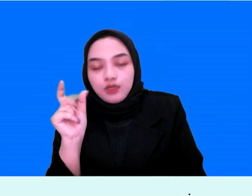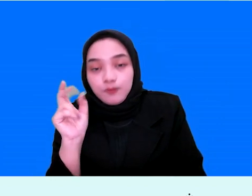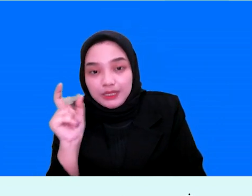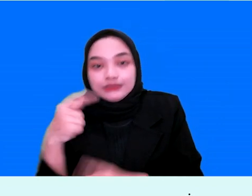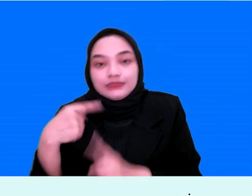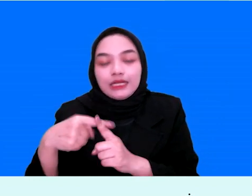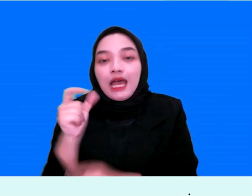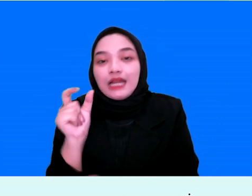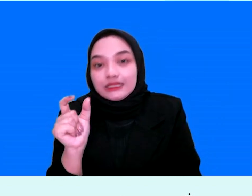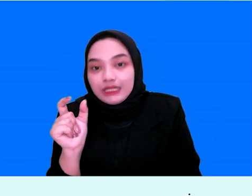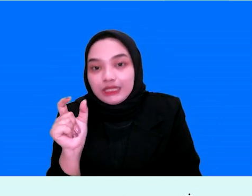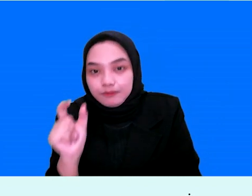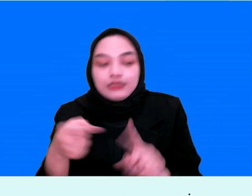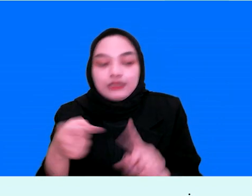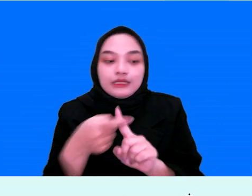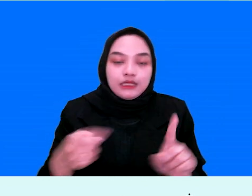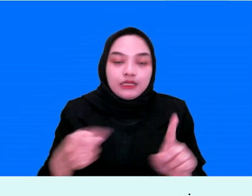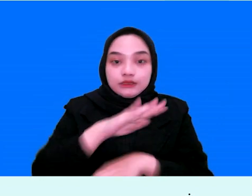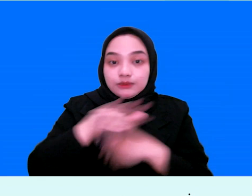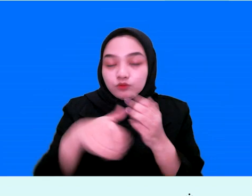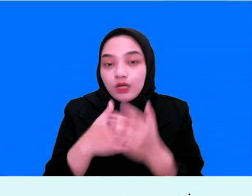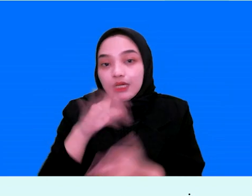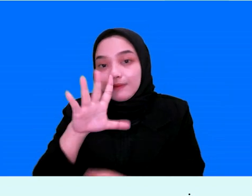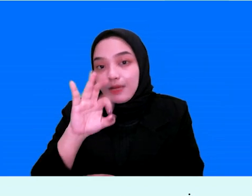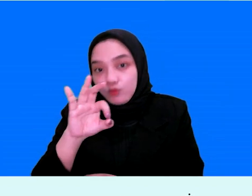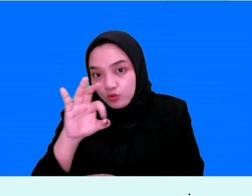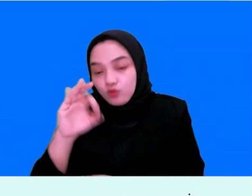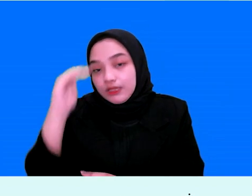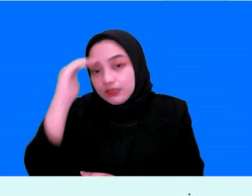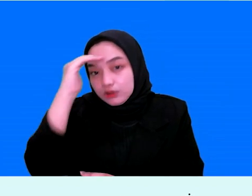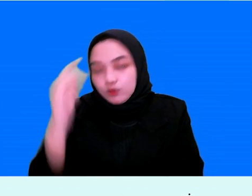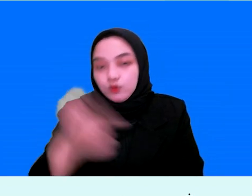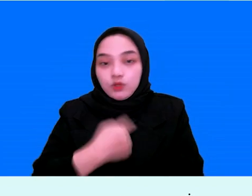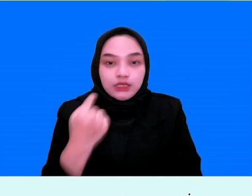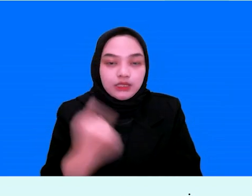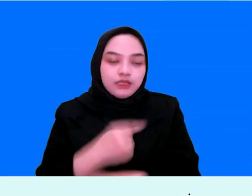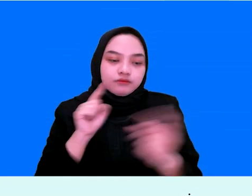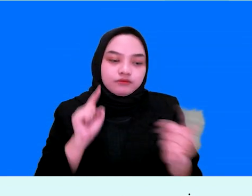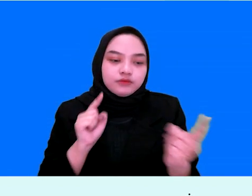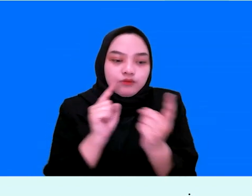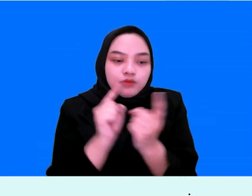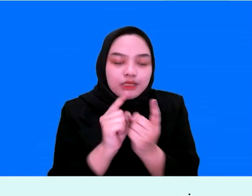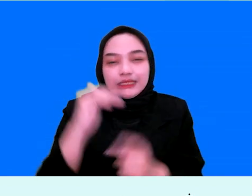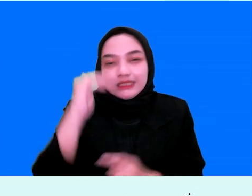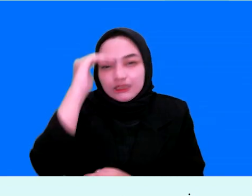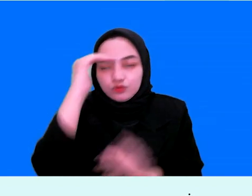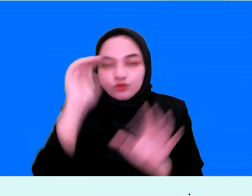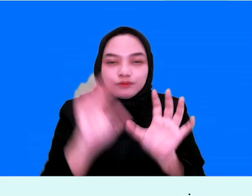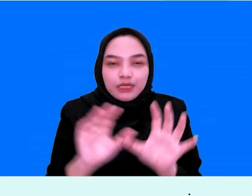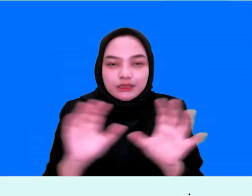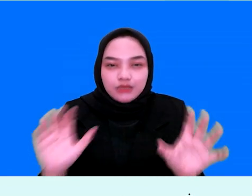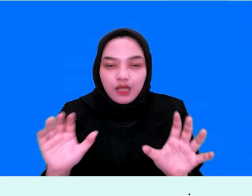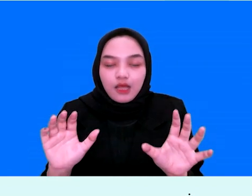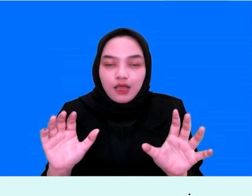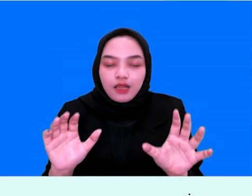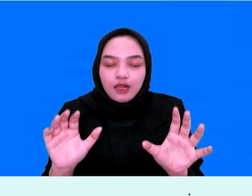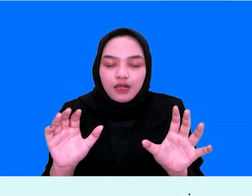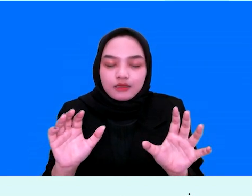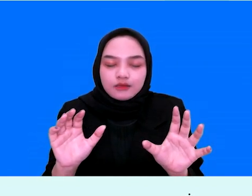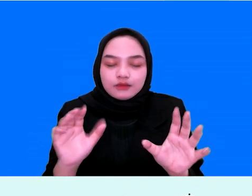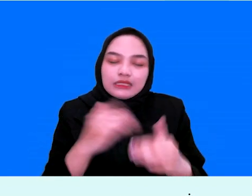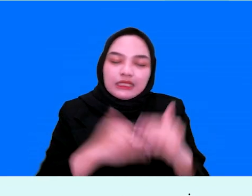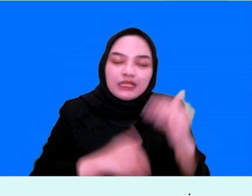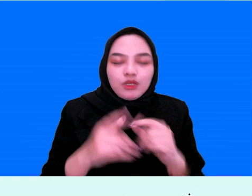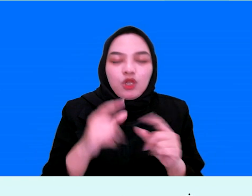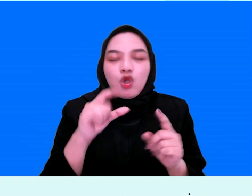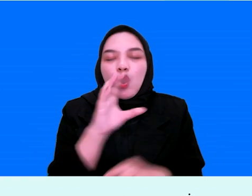dan understandable. Nah, dari keseluruhan 50 isu itu, yang kami temukan, isu terbanyaknya itu ternyata ada